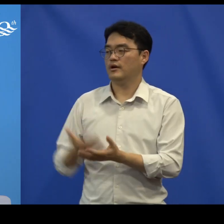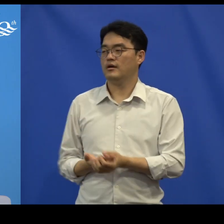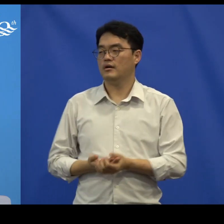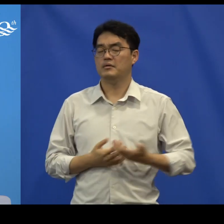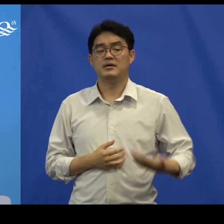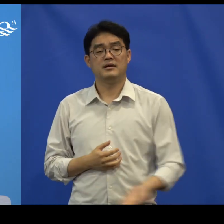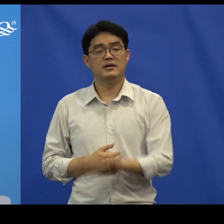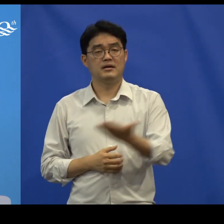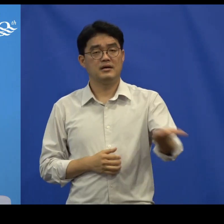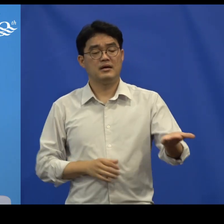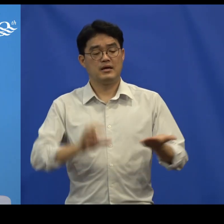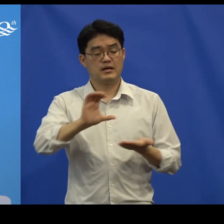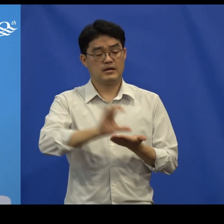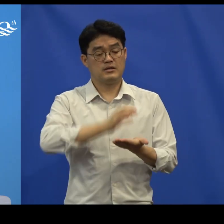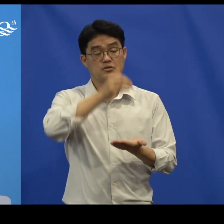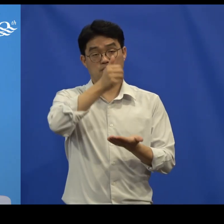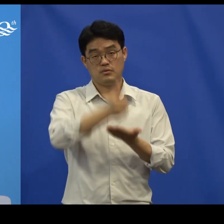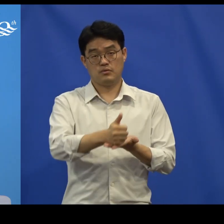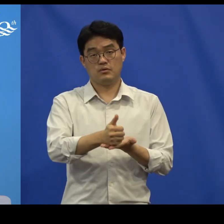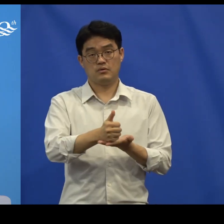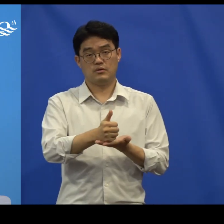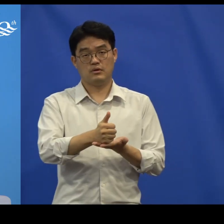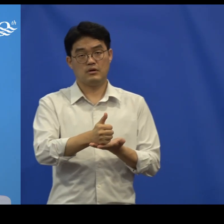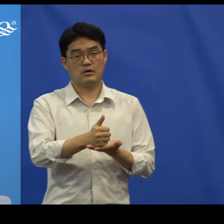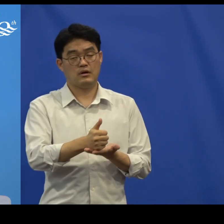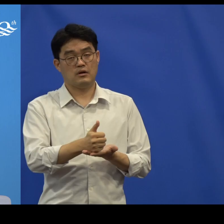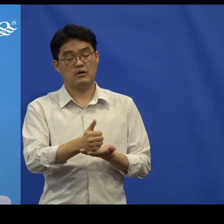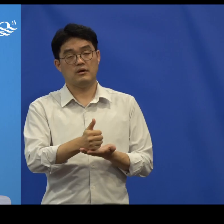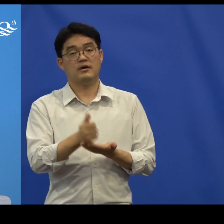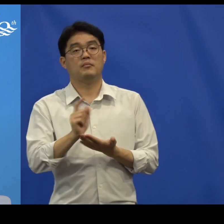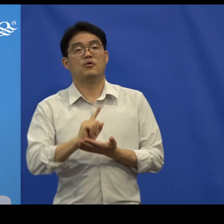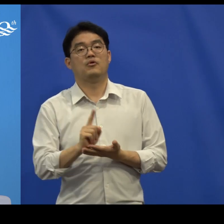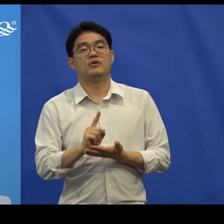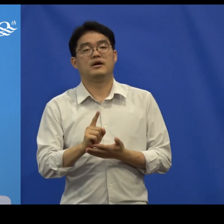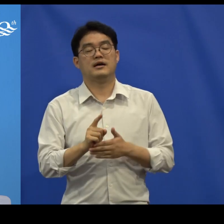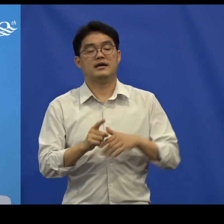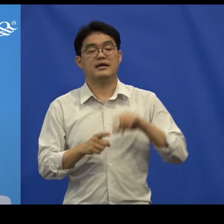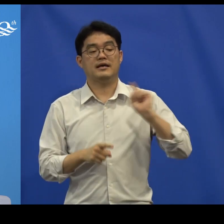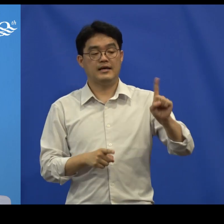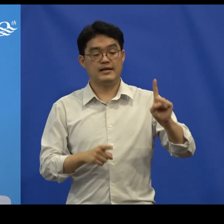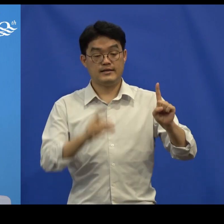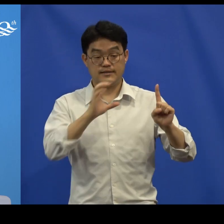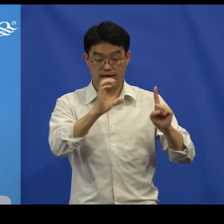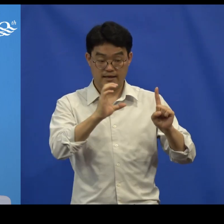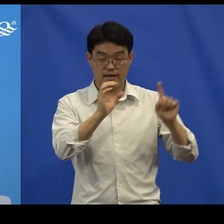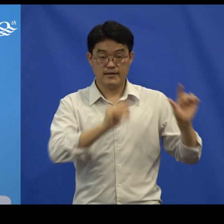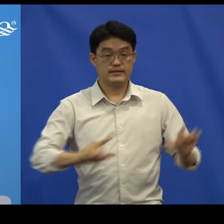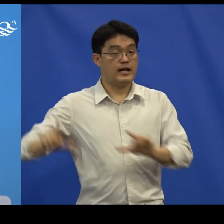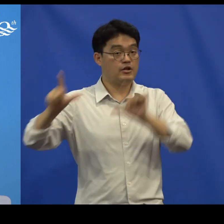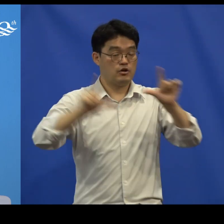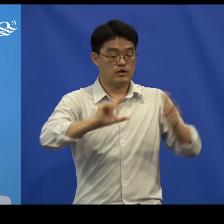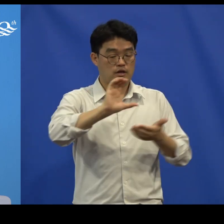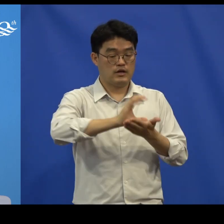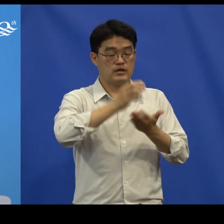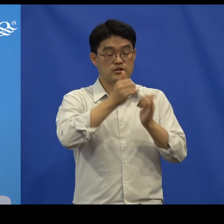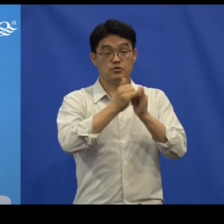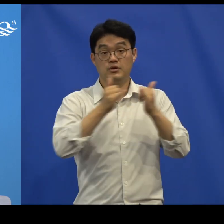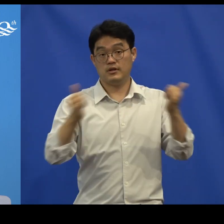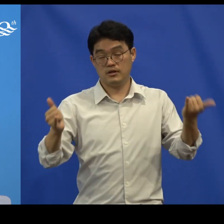그리스도의 다시 오심 우리의 삶의 핵심 축입니다. 그게 1세기의 그리스도인들의 삶의 모습에서 우리는 발견할 수